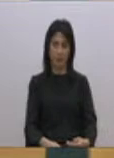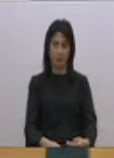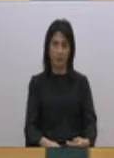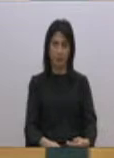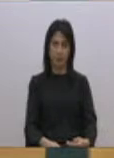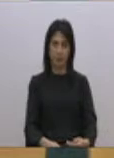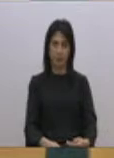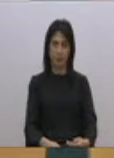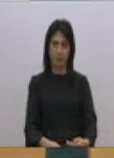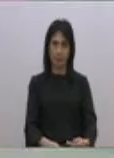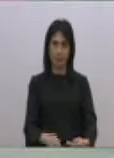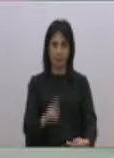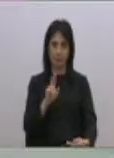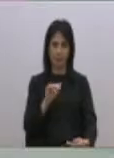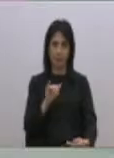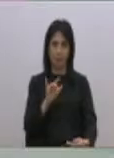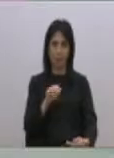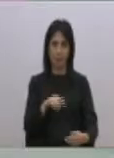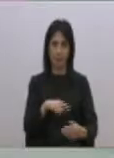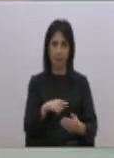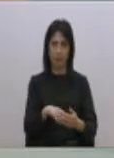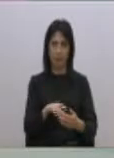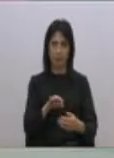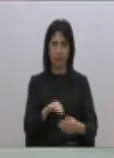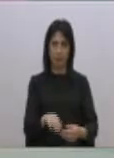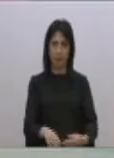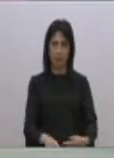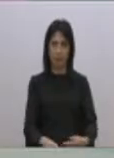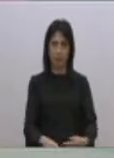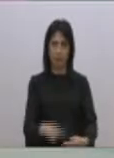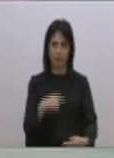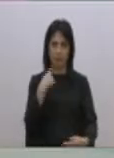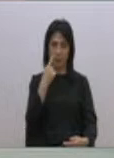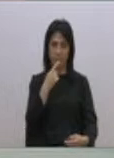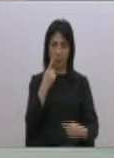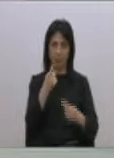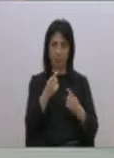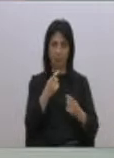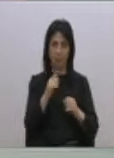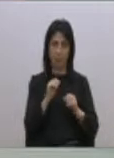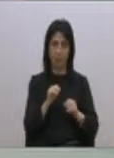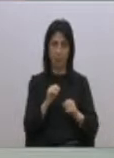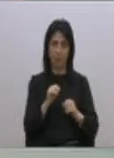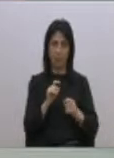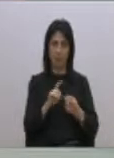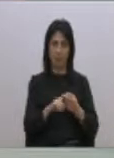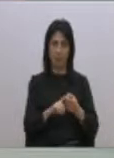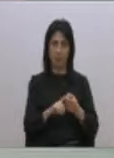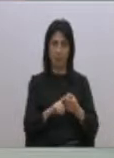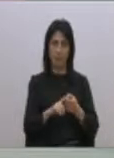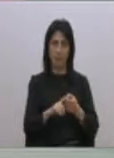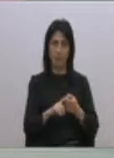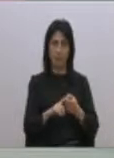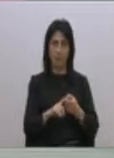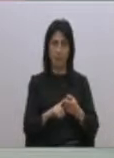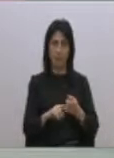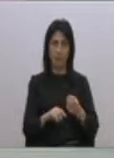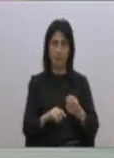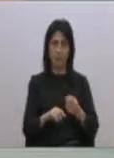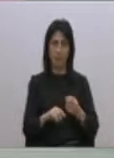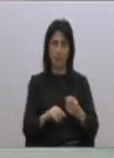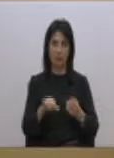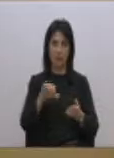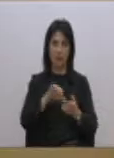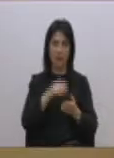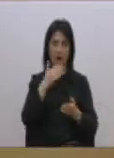Tatoni Mihail, da ușuili, am să chitistăm dacă aș fi revit personalul, mă rog, ți-am tot dat ușa să gât. Adonghi, cam usua